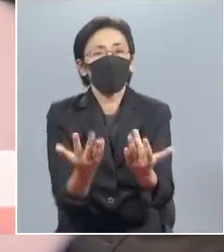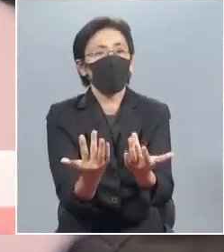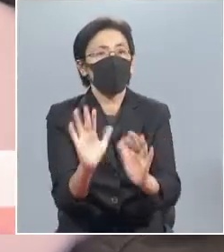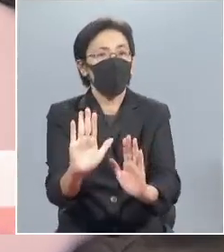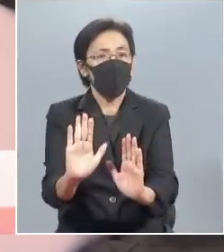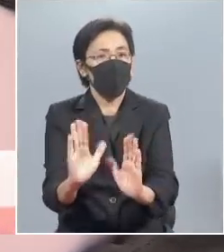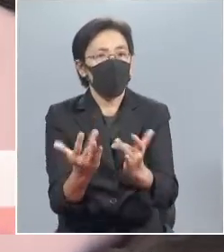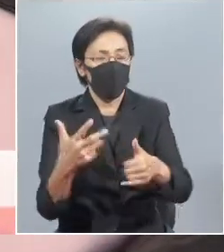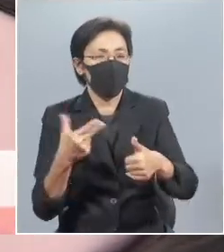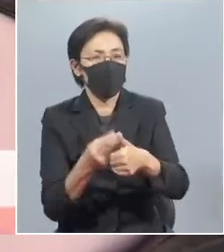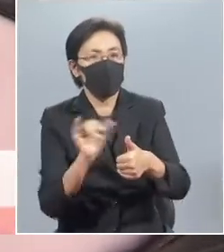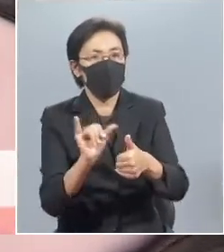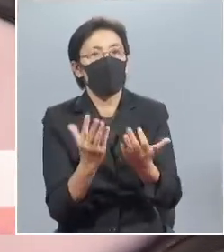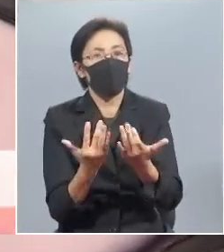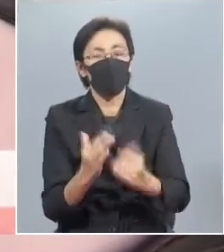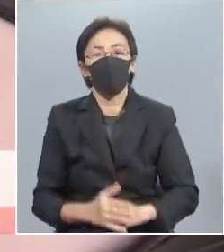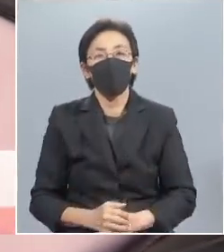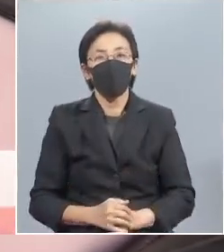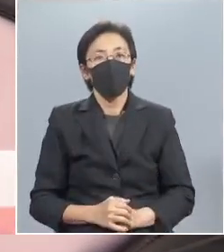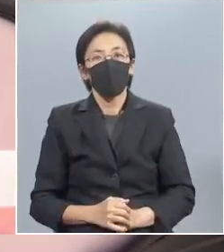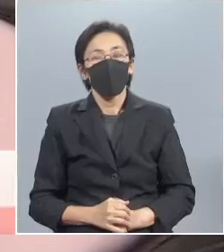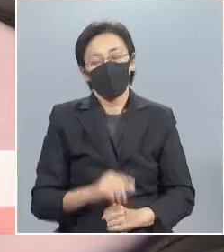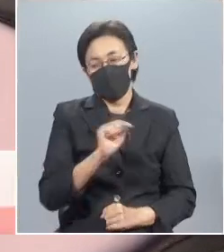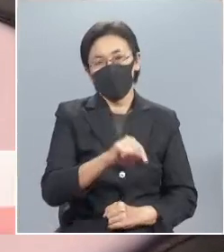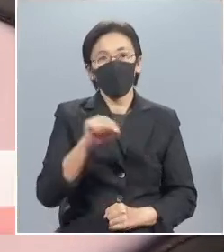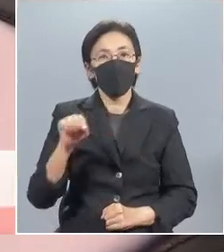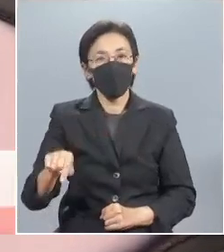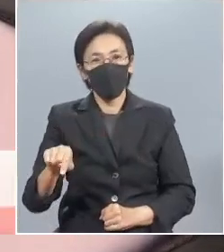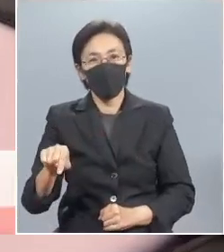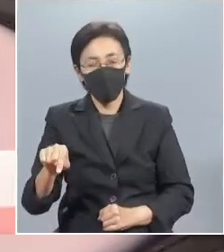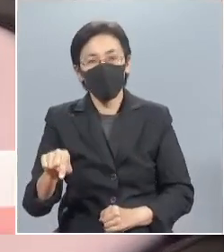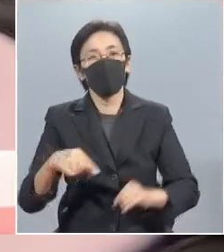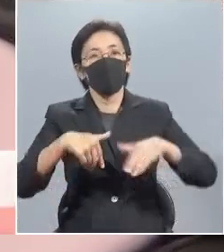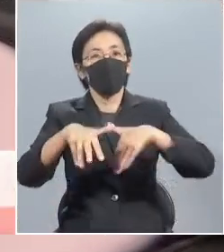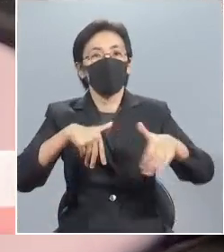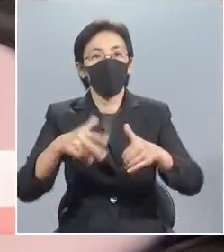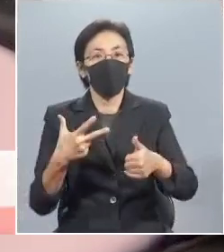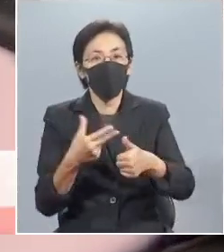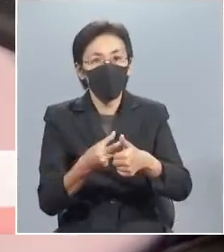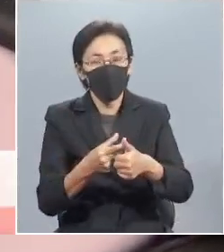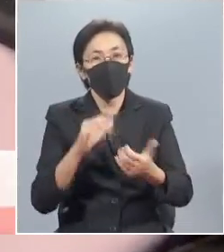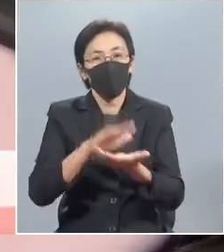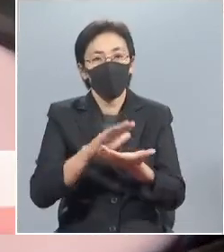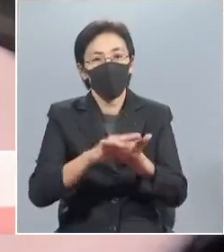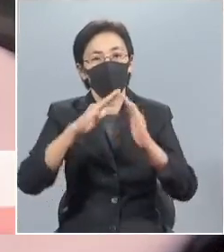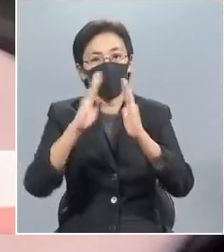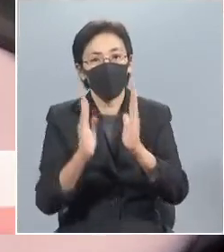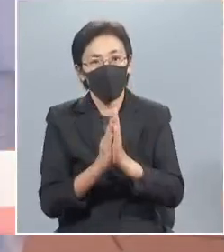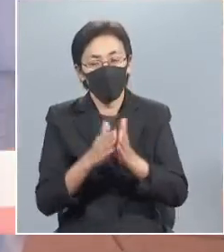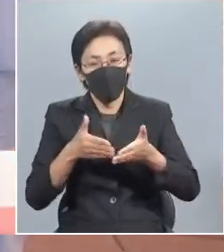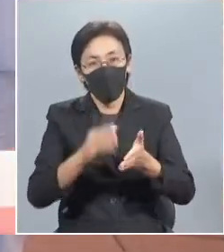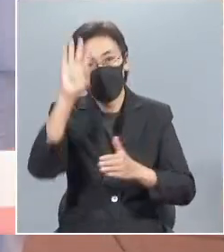นึงนะครับจะได้ฉีดแน่นอนเรียกว่าทั้ง 2จุดนะครับที่มีการฉีดนะก็คือที่โรงเรียนวัดวังเตยเนี่ยนะครับ